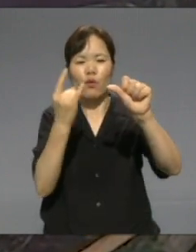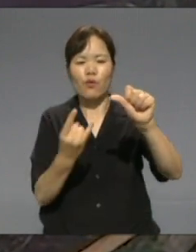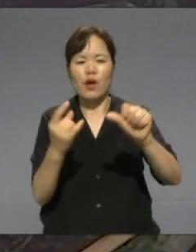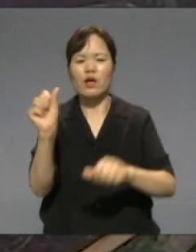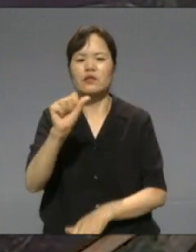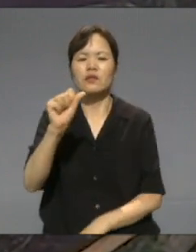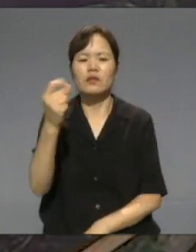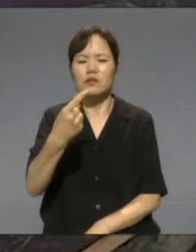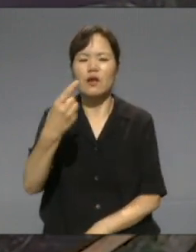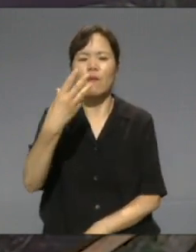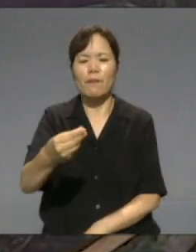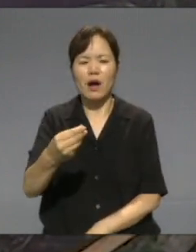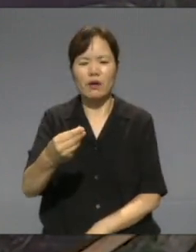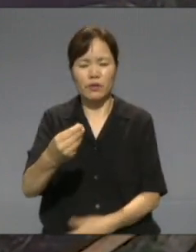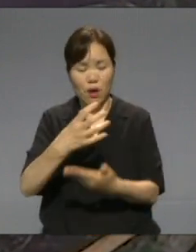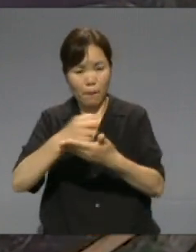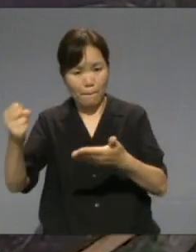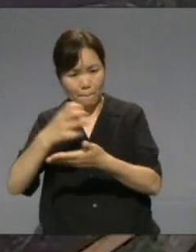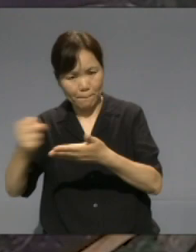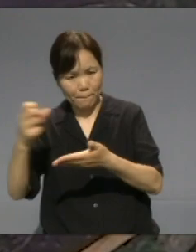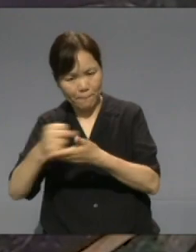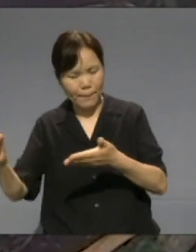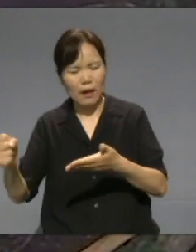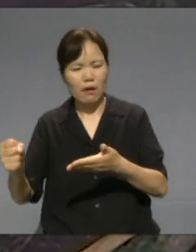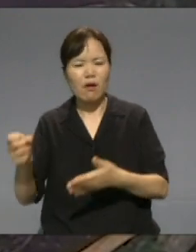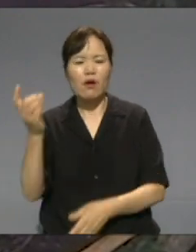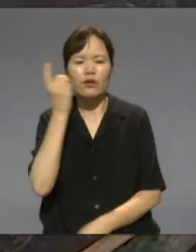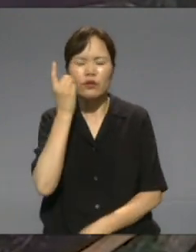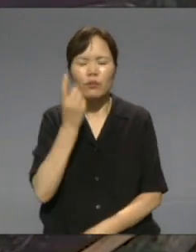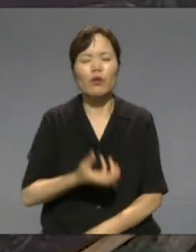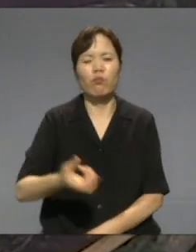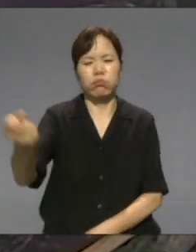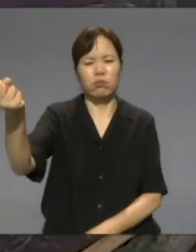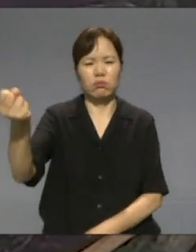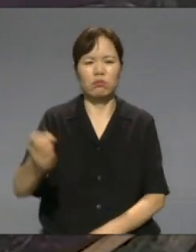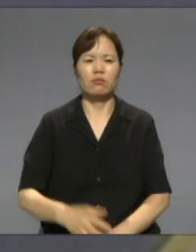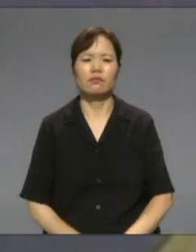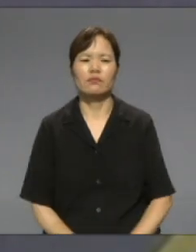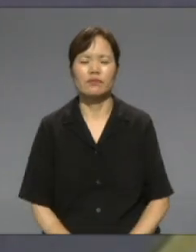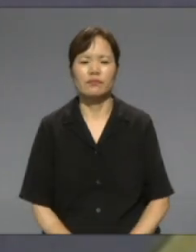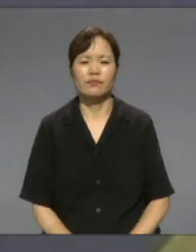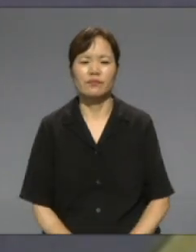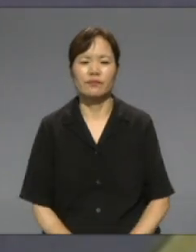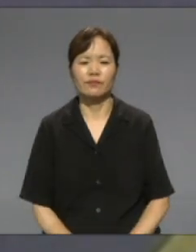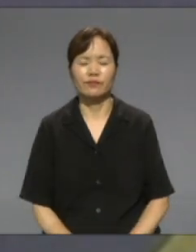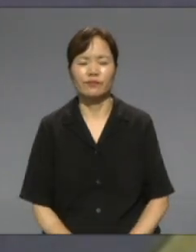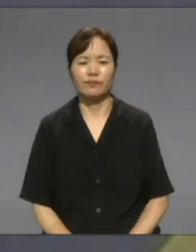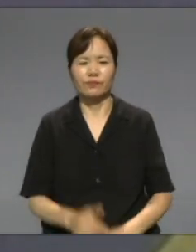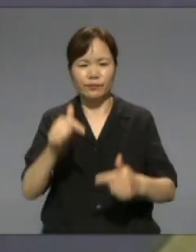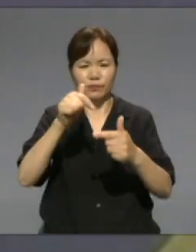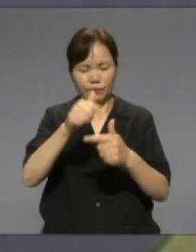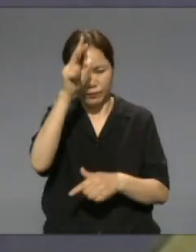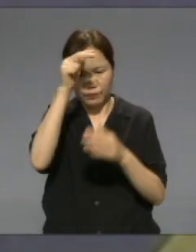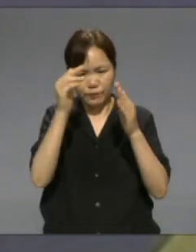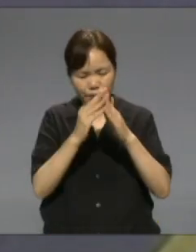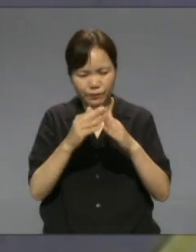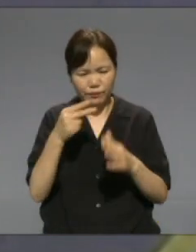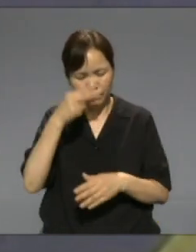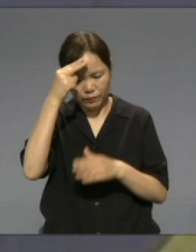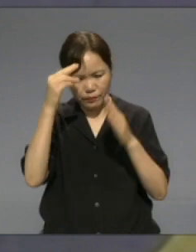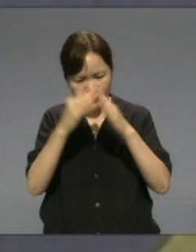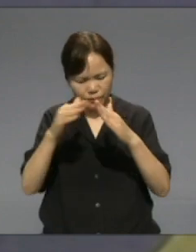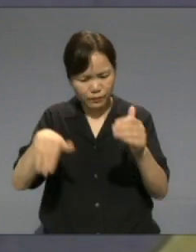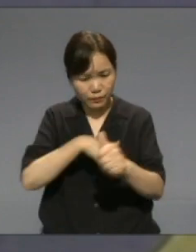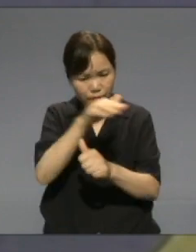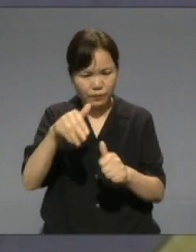천만원을 가지고 인출을 해갖고 그리고 핸드폰도 가지고 갔어요 강남경찰서는 유흥가를